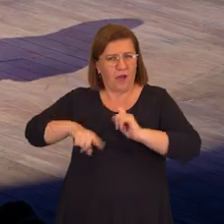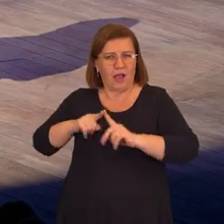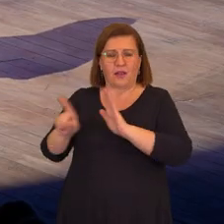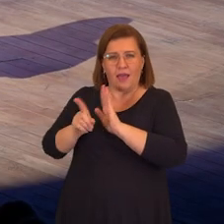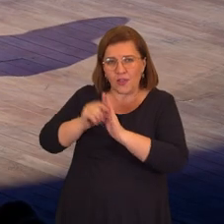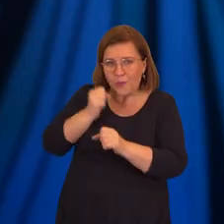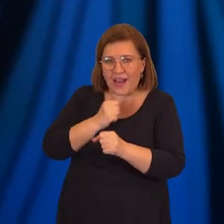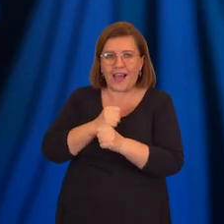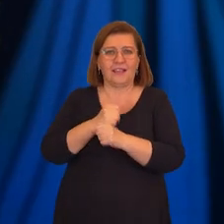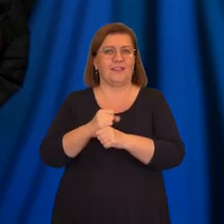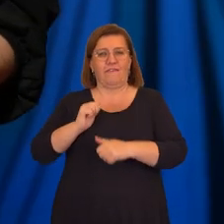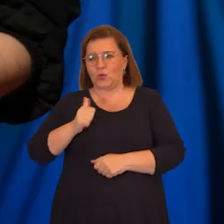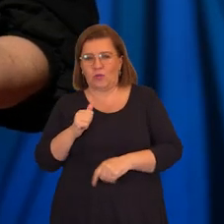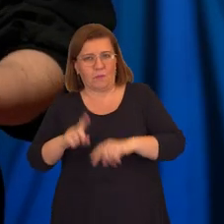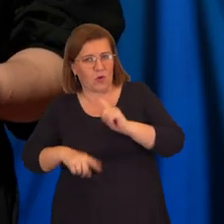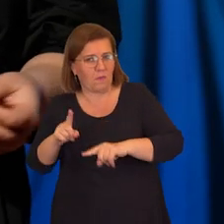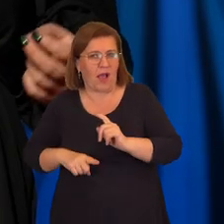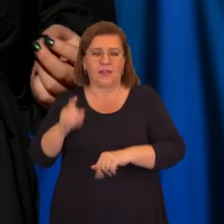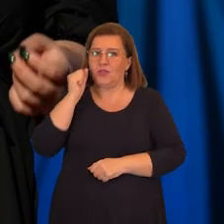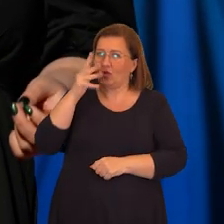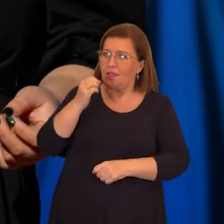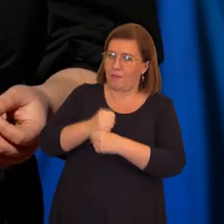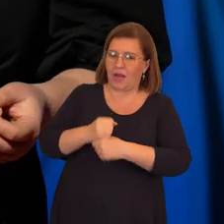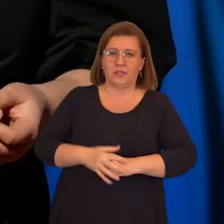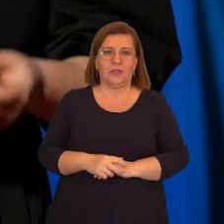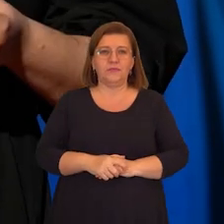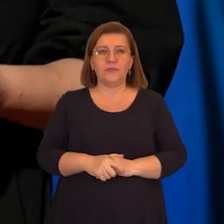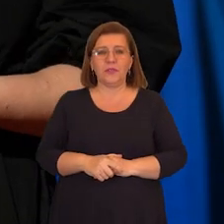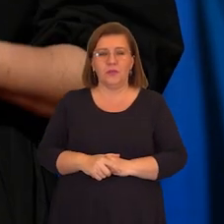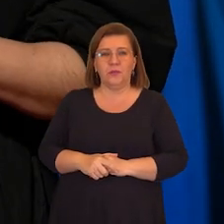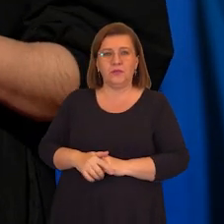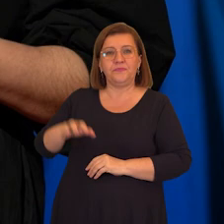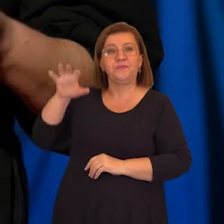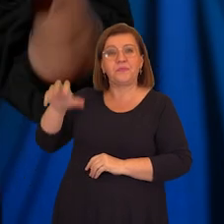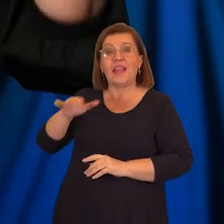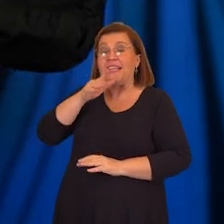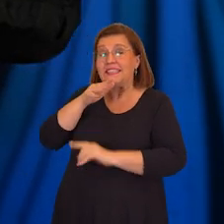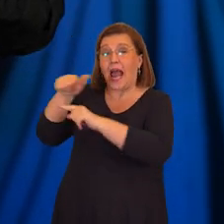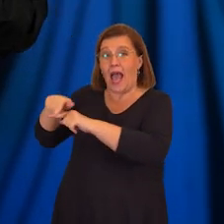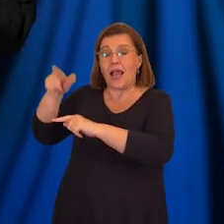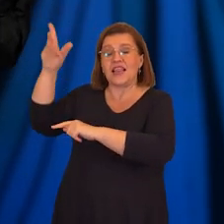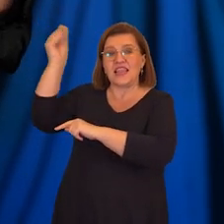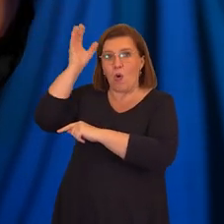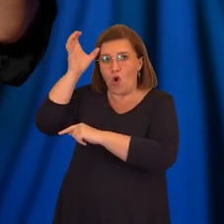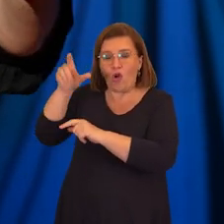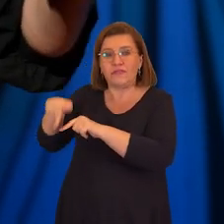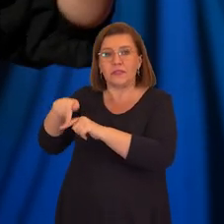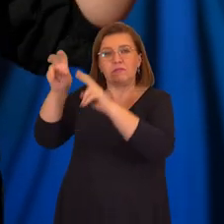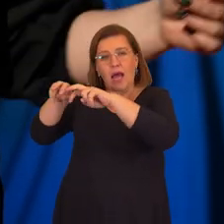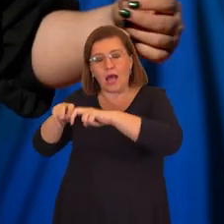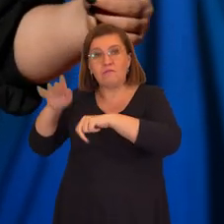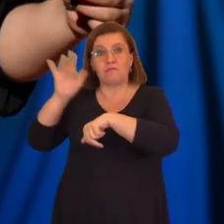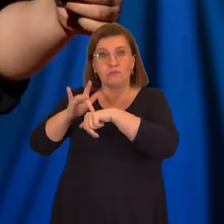rzeczy? Naukowcy z Uniwersytetu Bar-Ilan w Izraelu udowodnili, że umysł ludzki ma za